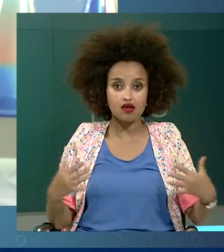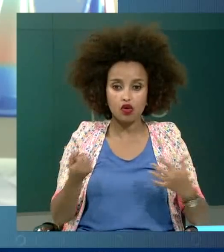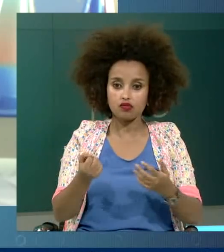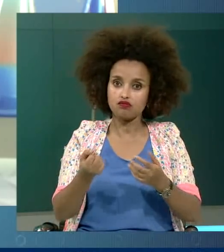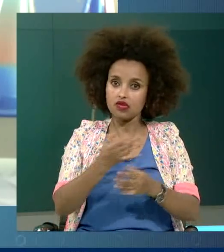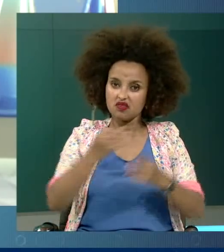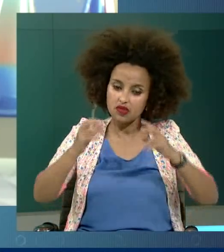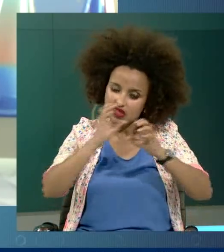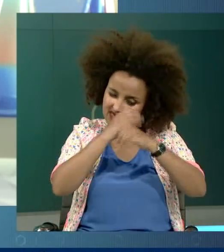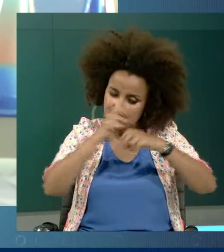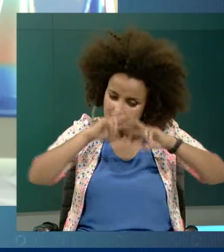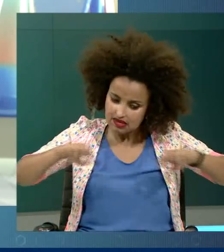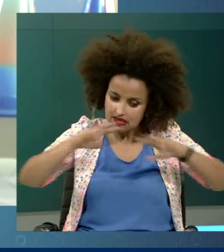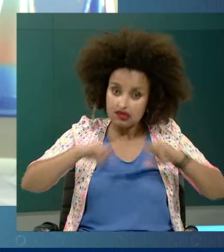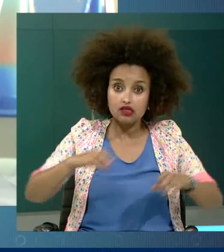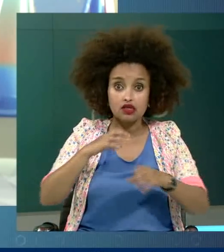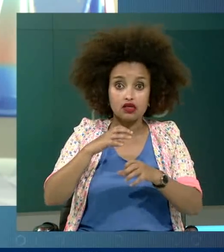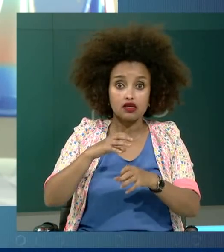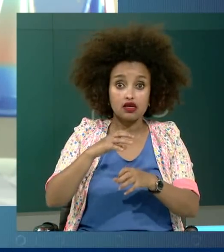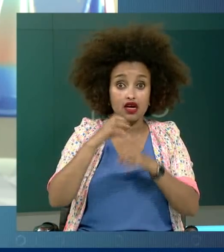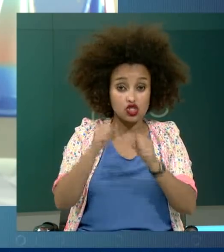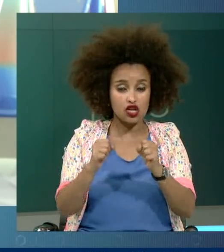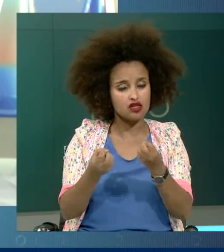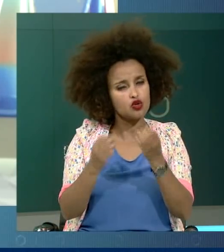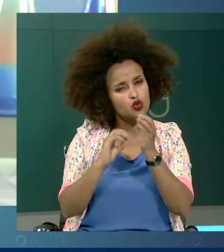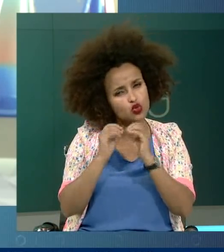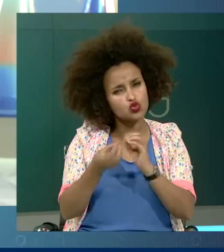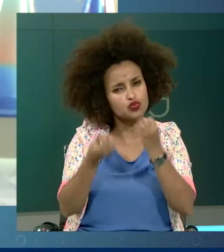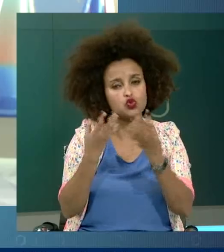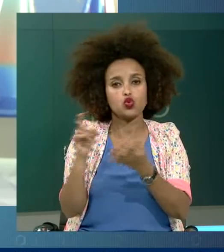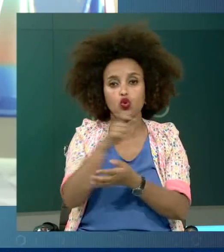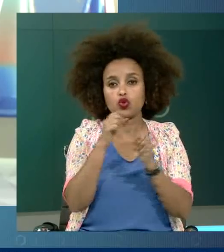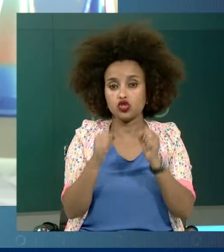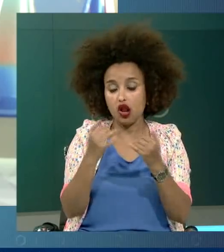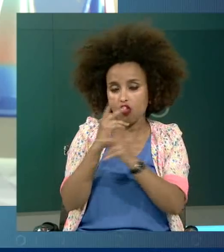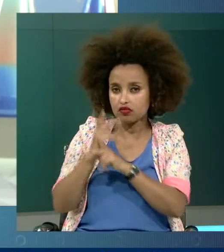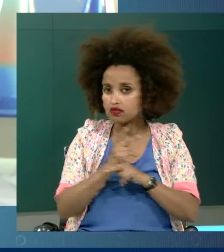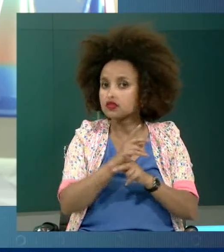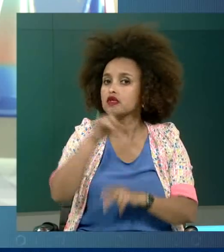ቁጥሩ ከዚህ በላይ ሊሆን እንደሚችል ነውና ጥንቃቄ ማድረግ እንዳለብን የሚያሳዩ መልእክቶች ናቸው ቀደም